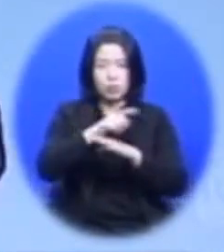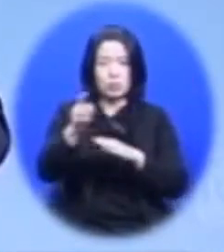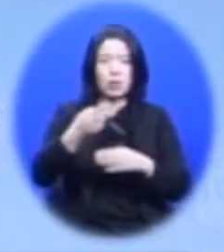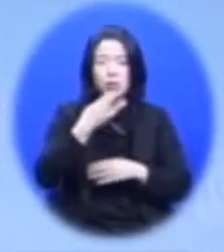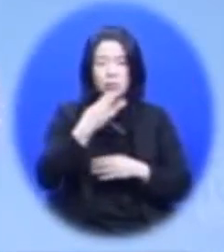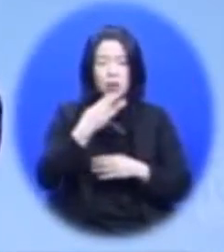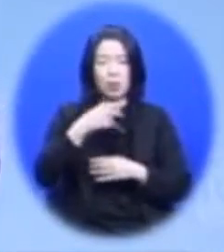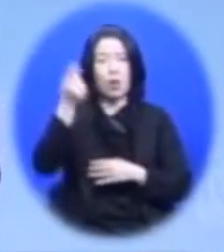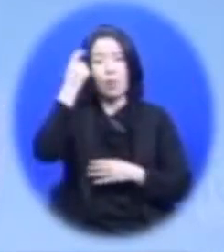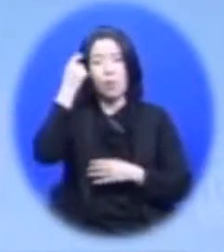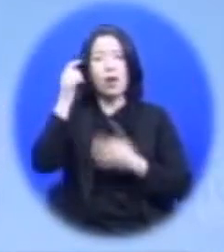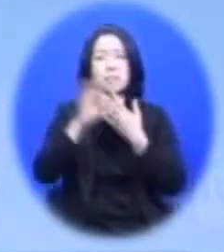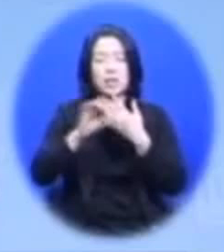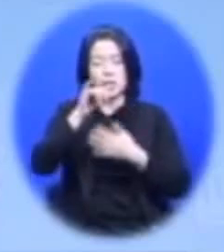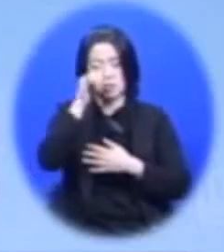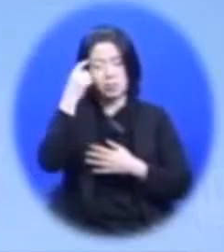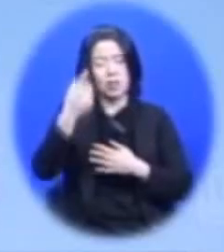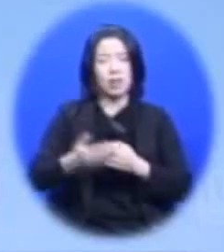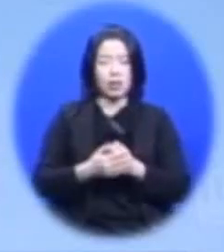이게 웬일인가?